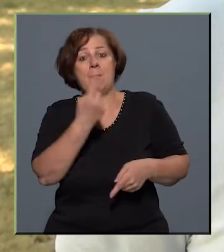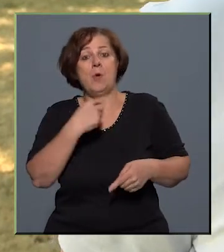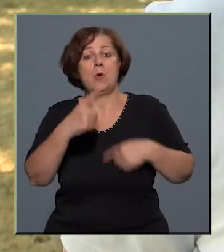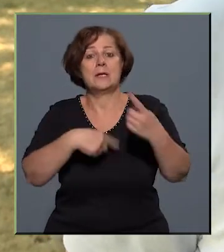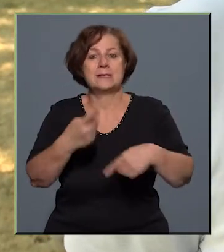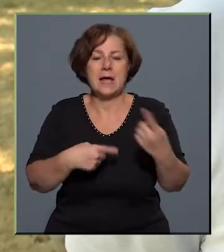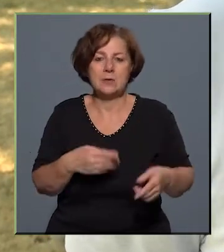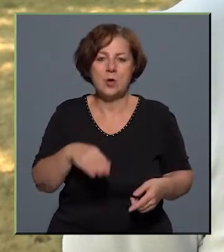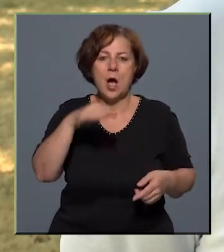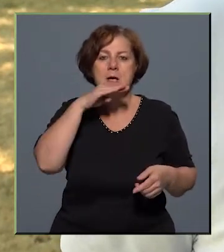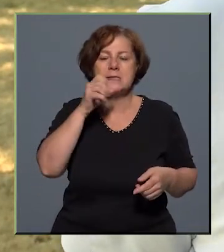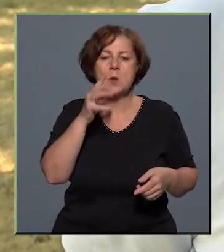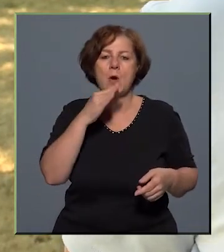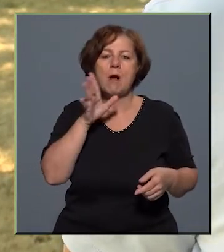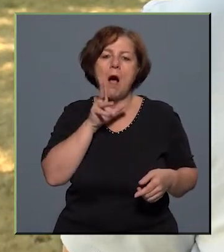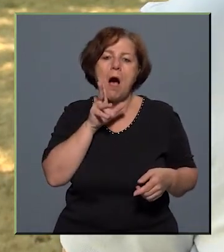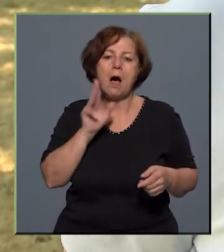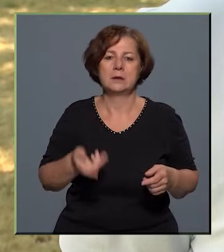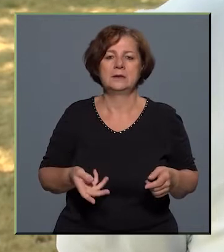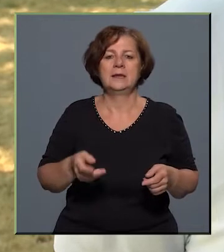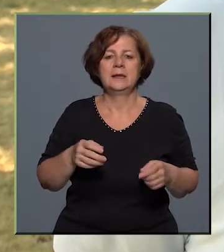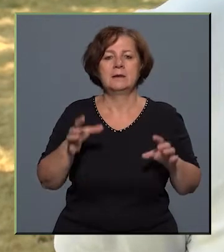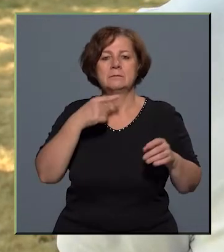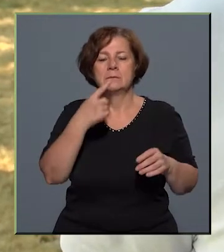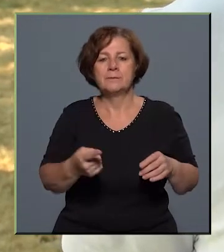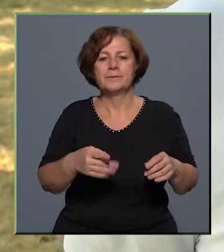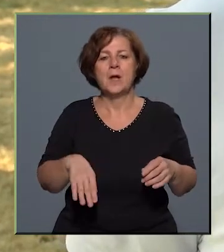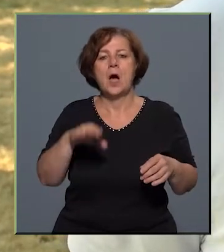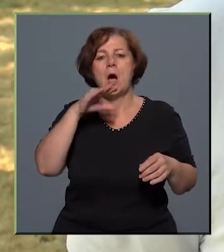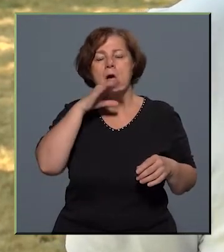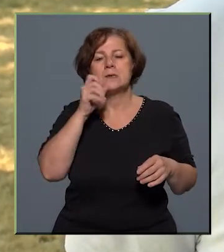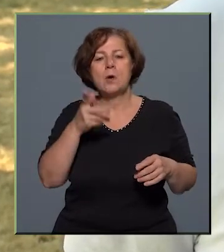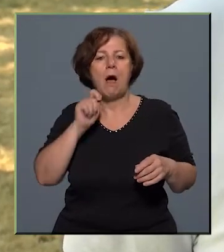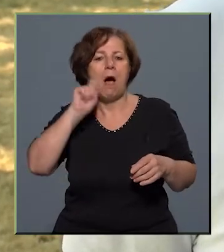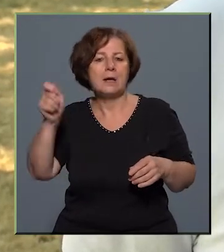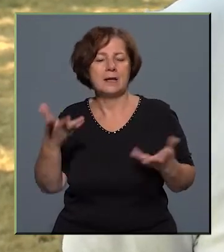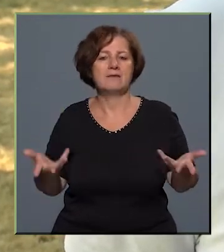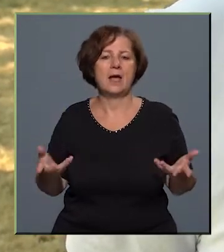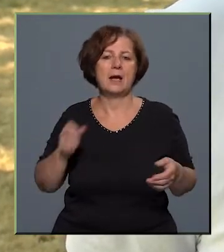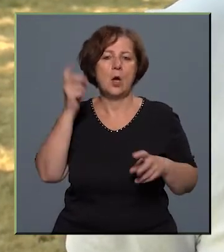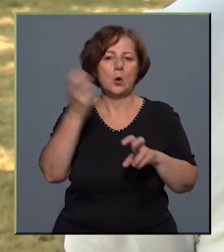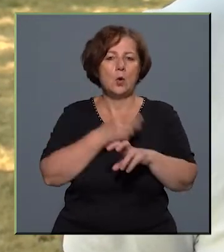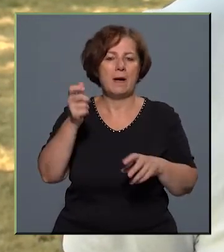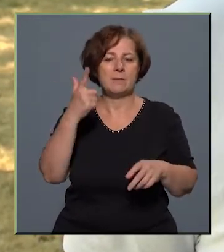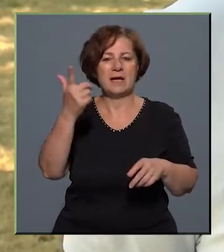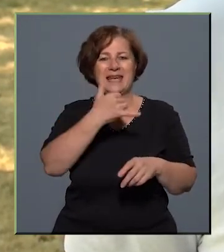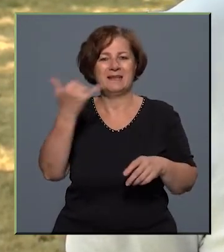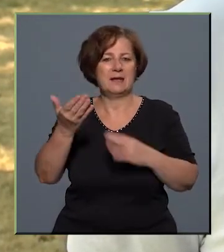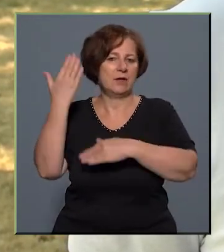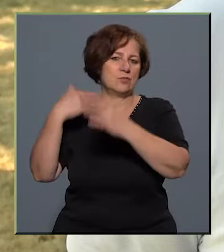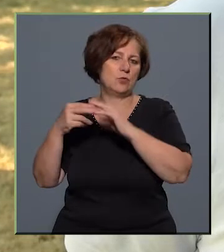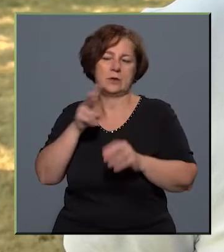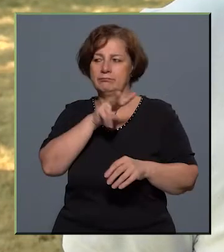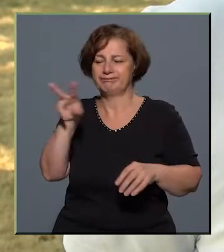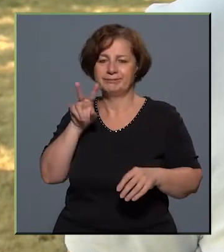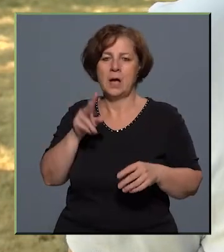származik a Szokka kifejezés is. Egyébként a kapcsolat a Szokka Hungary edzőivel, Kőbányának egy 2 éves múltra tekint